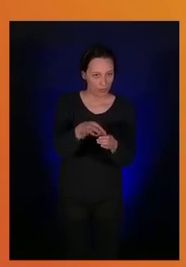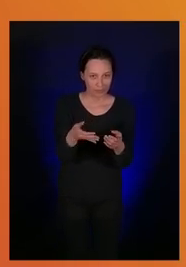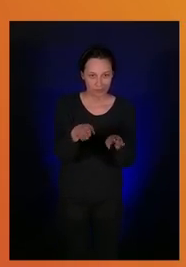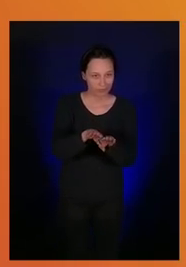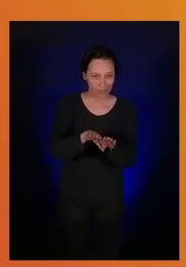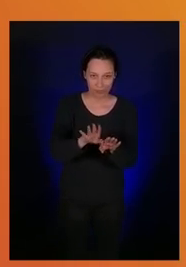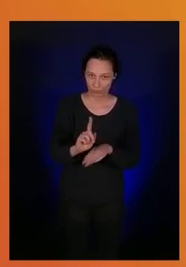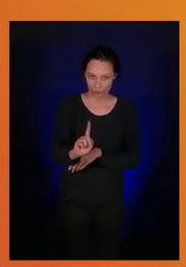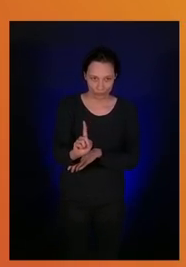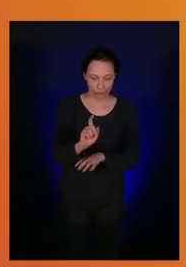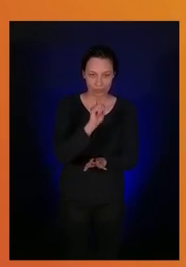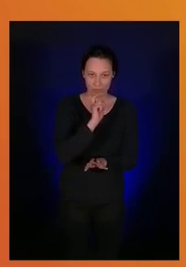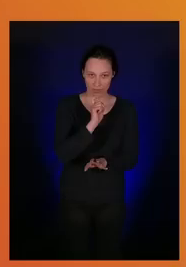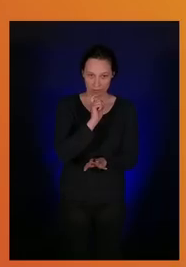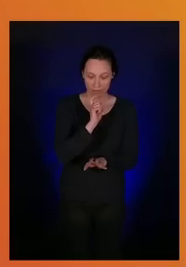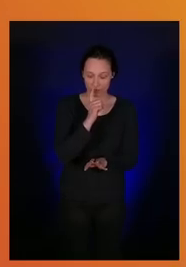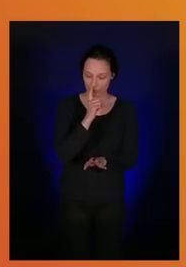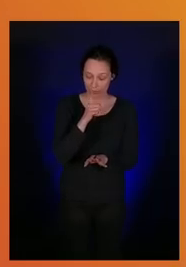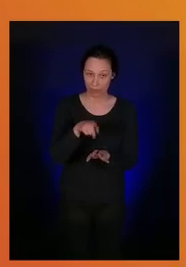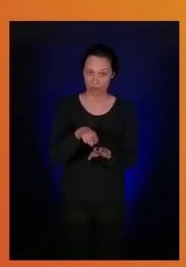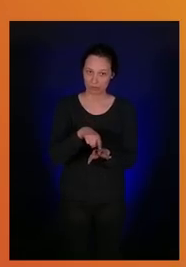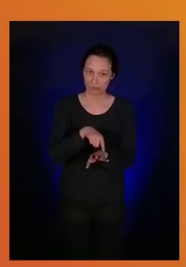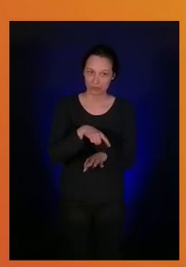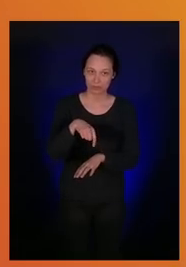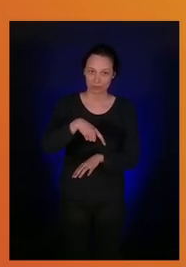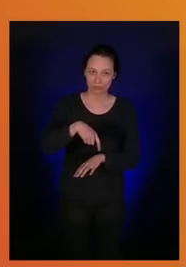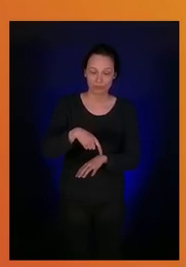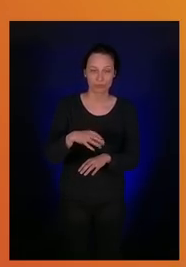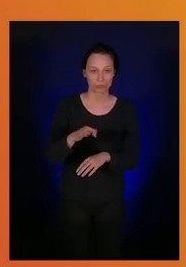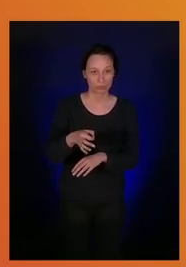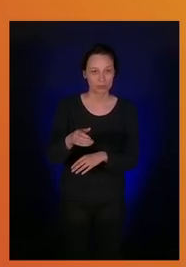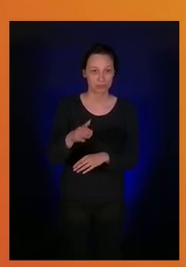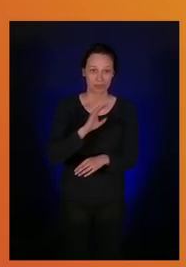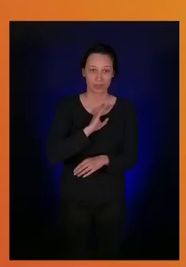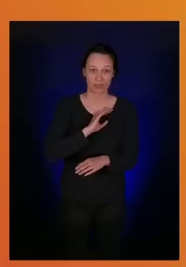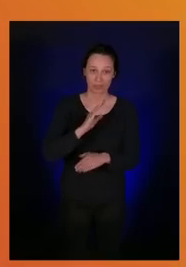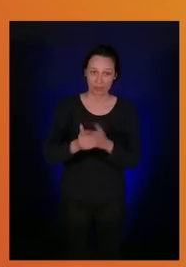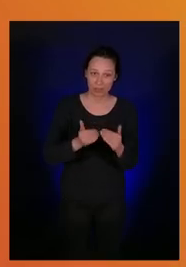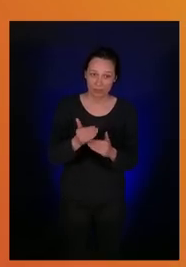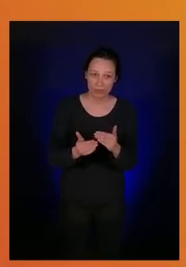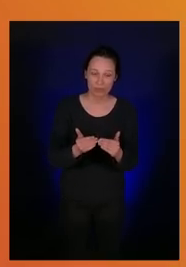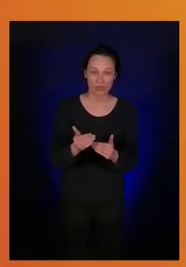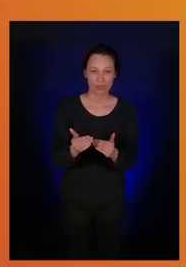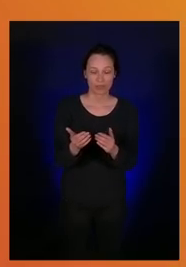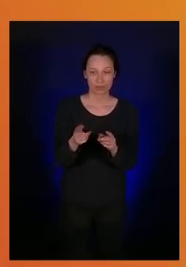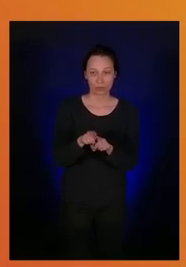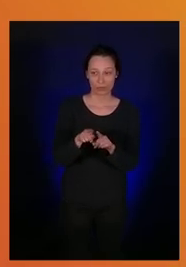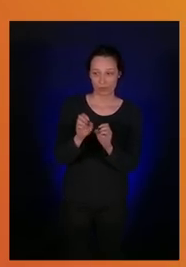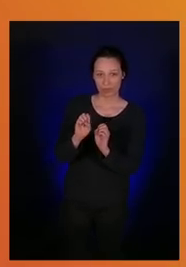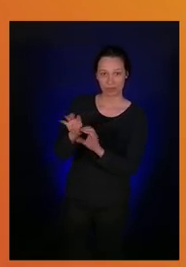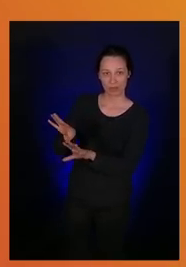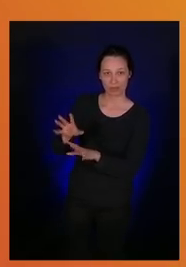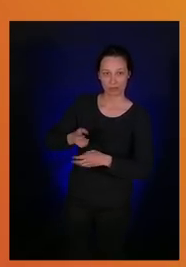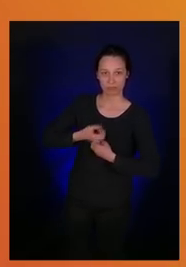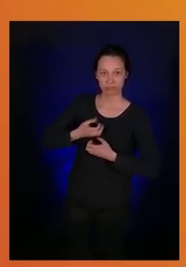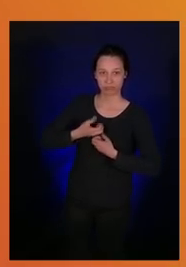clos. C'est un peu plus long que prévu, mais on va essayer donc d'avancer un petit peu. On va passer la parole au comité de gestion du COGETIS